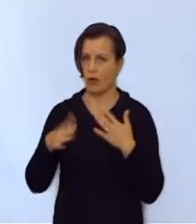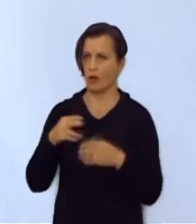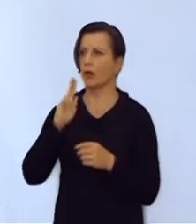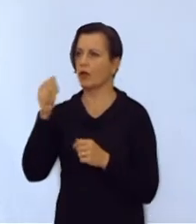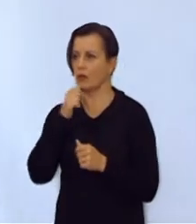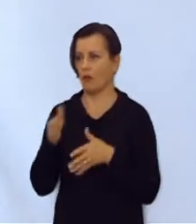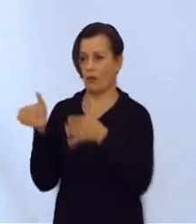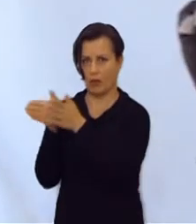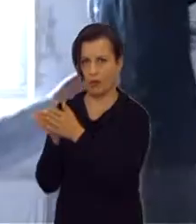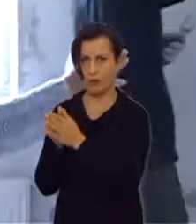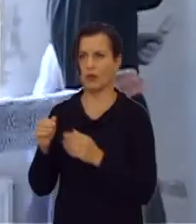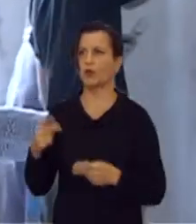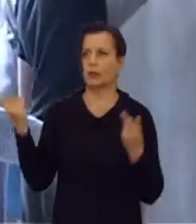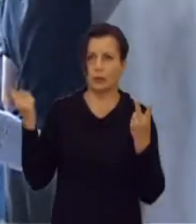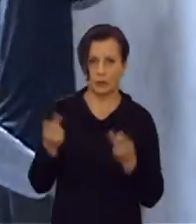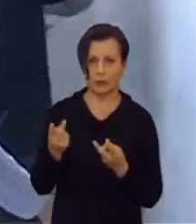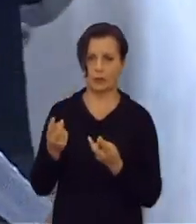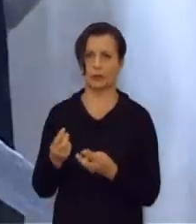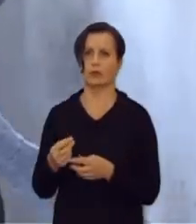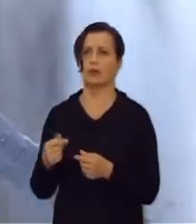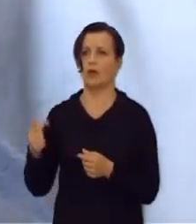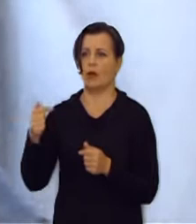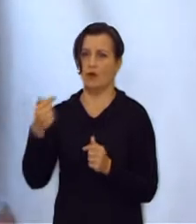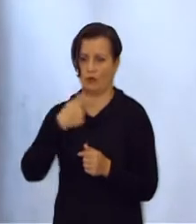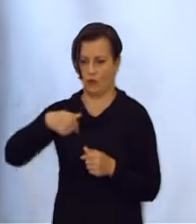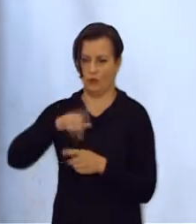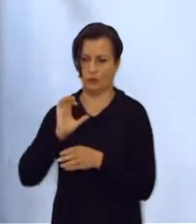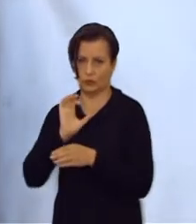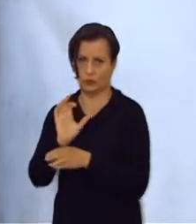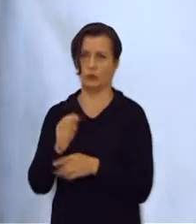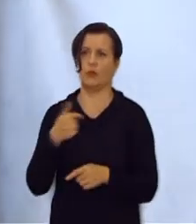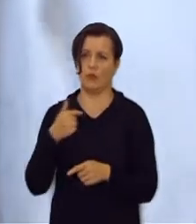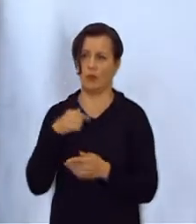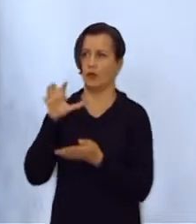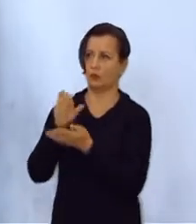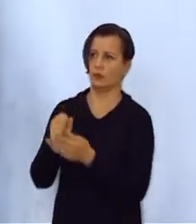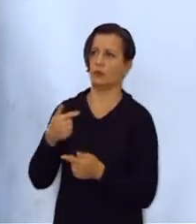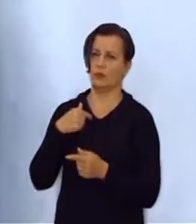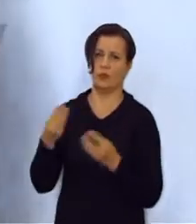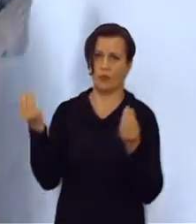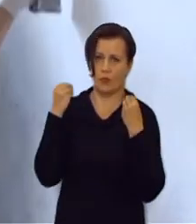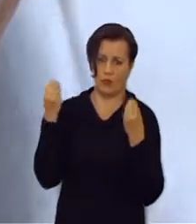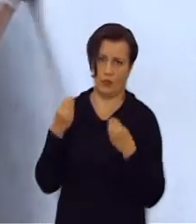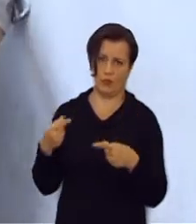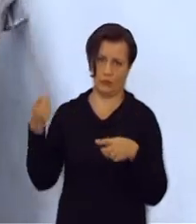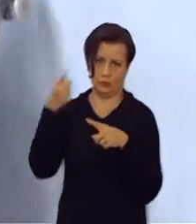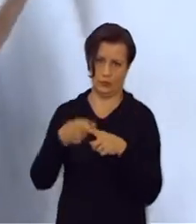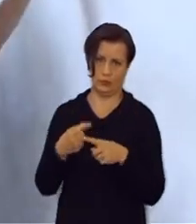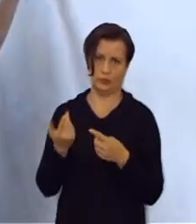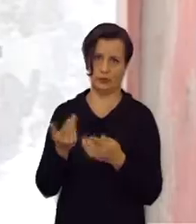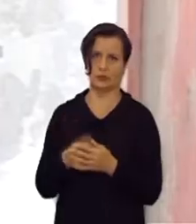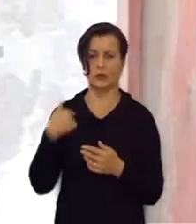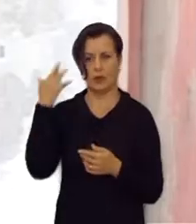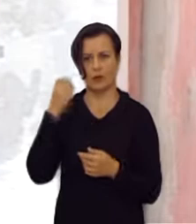maloniai, kas paprašo, kur reikia, mus atsiunčia, o mes esame užimti ir mūsų darbas mokytis. Aš manau,